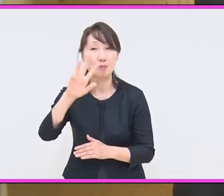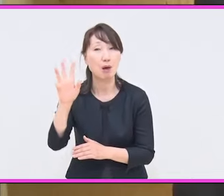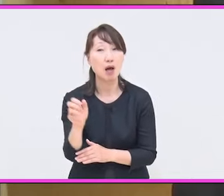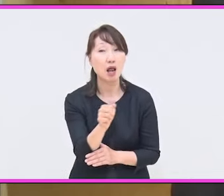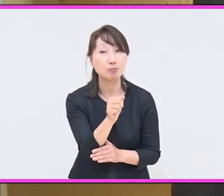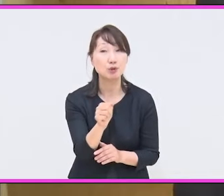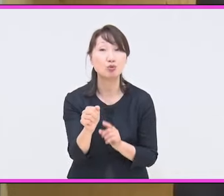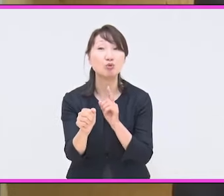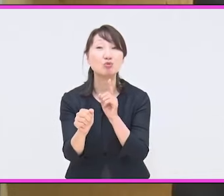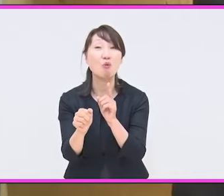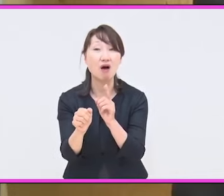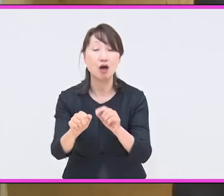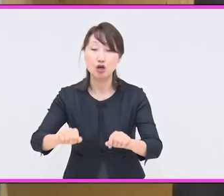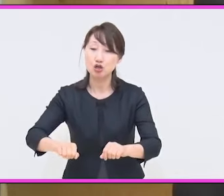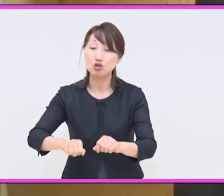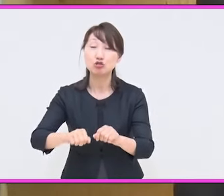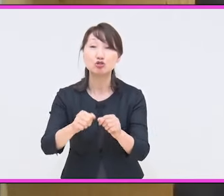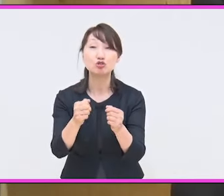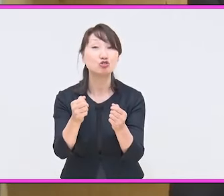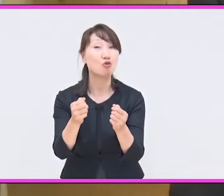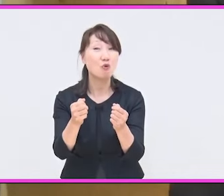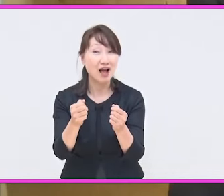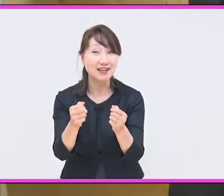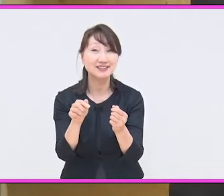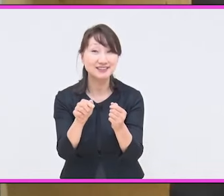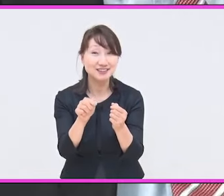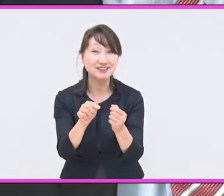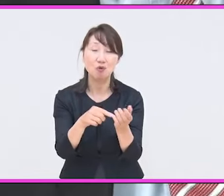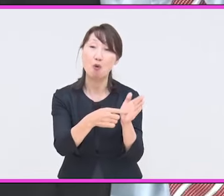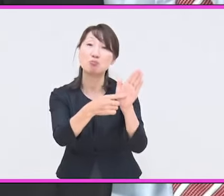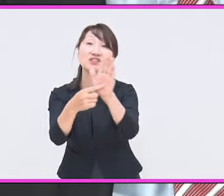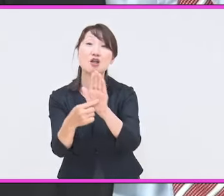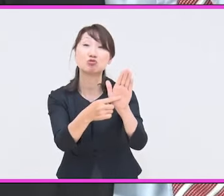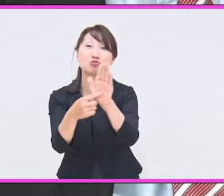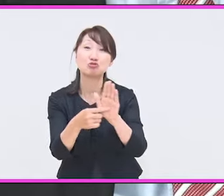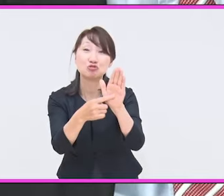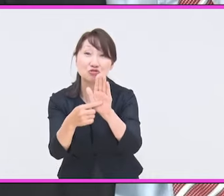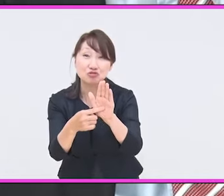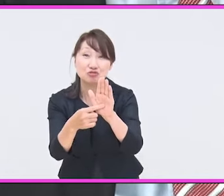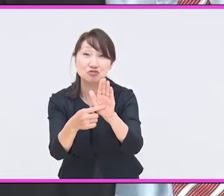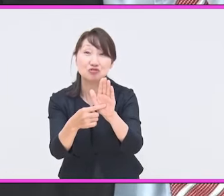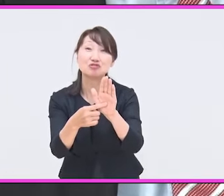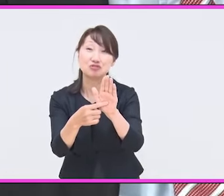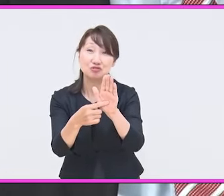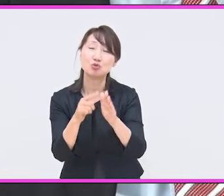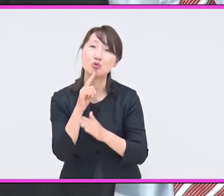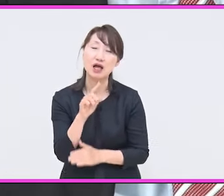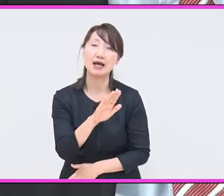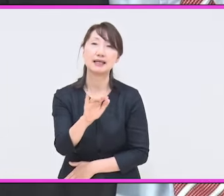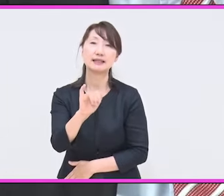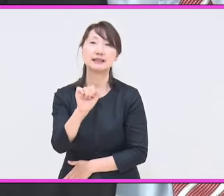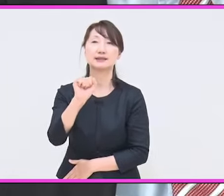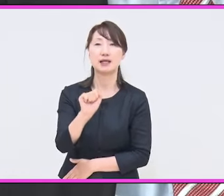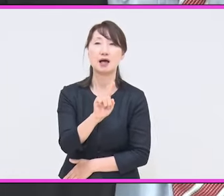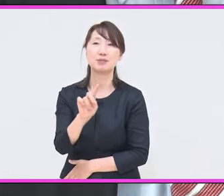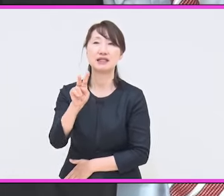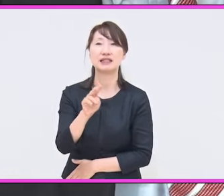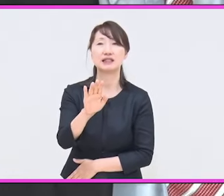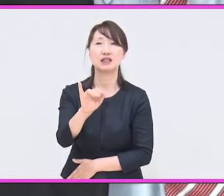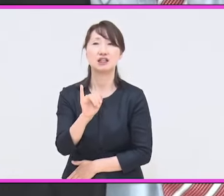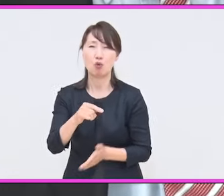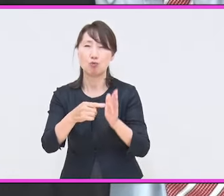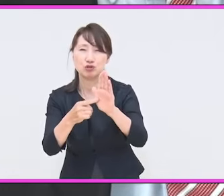はその障害を見せる、障害、そのディサビリティのスポーツでは